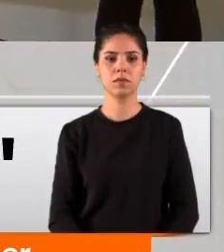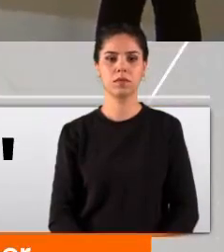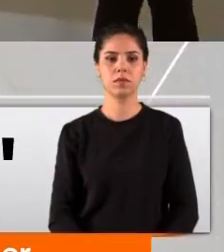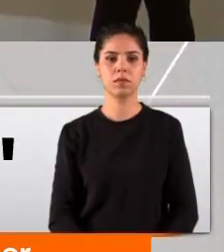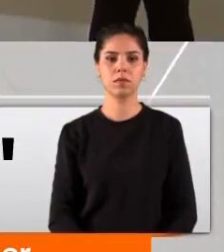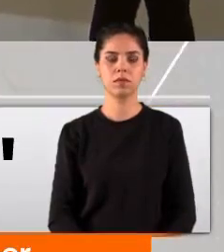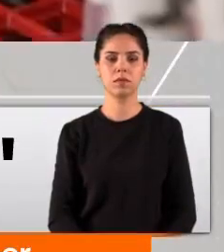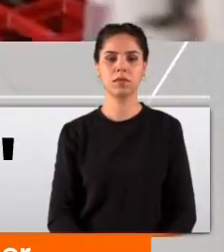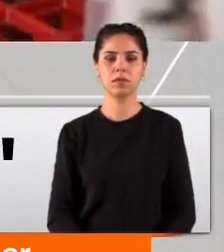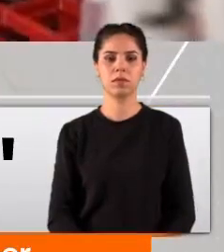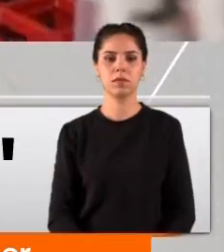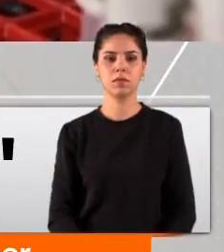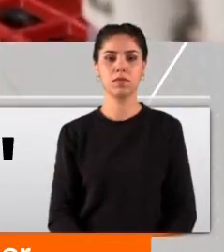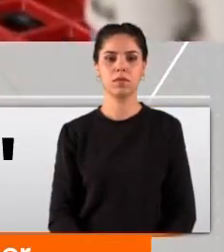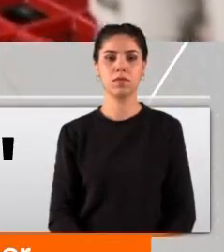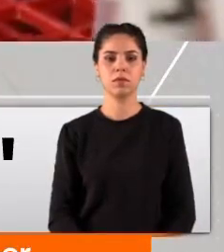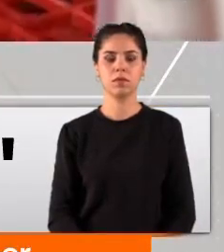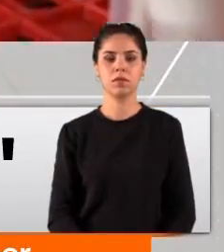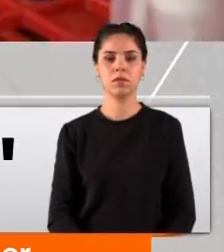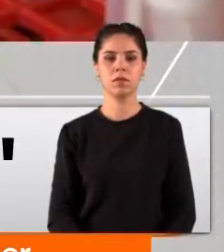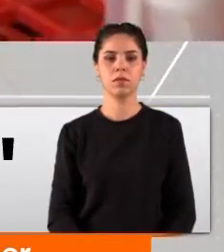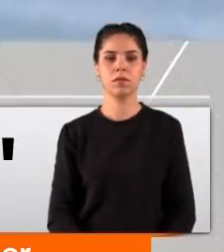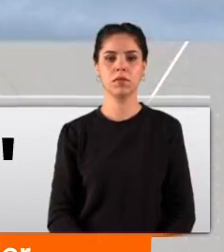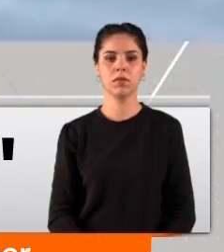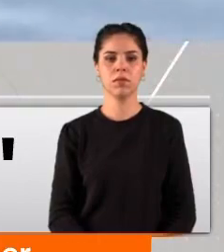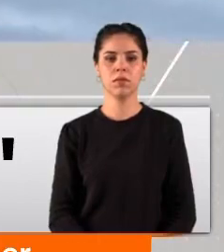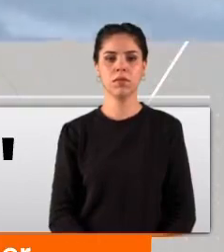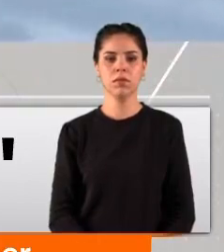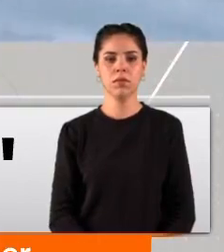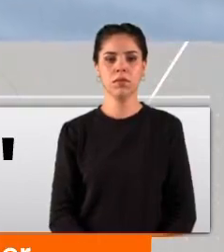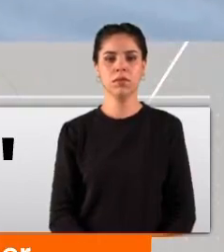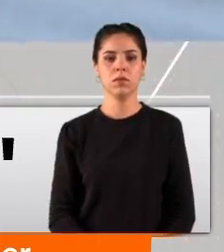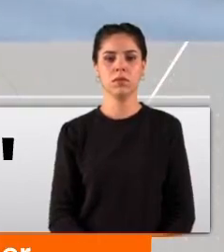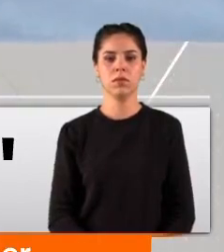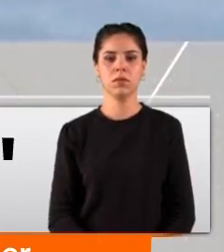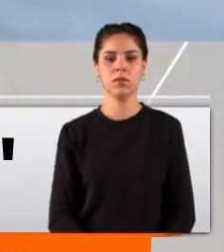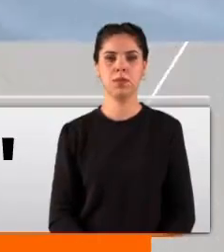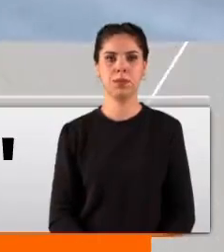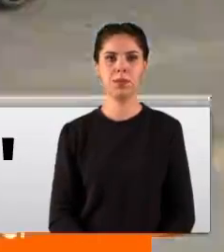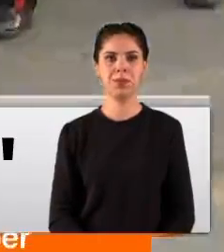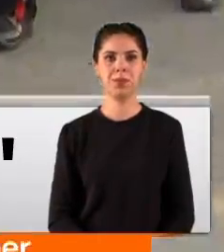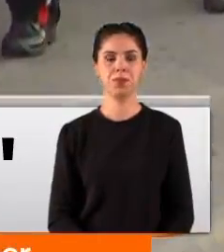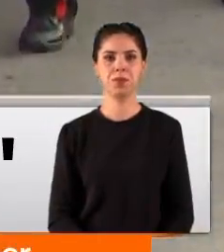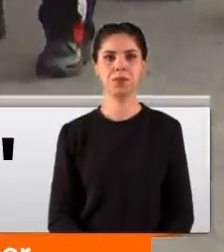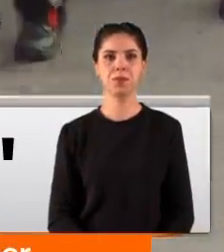3600 ek göstergeyi Temmuz'a kadar bu yasama döneminde çıkaracağımızı net bir şekilde ifade